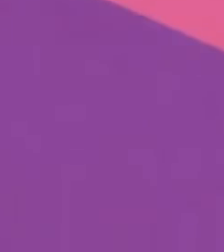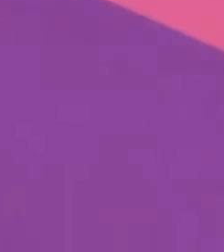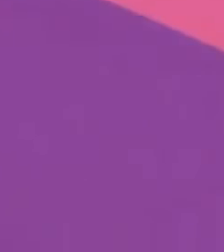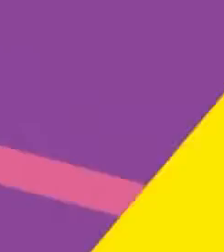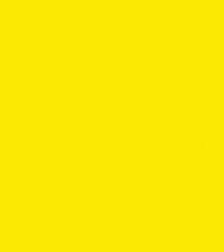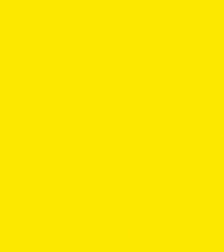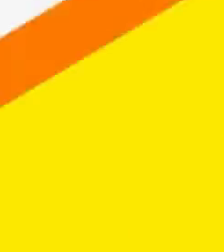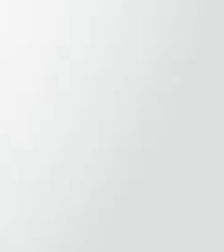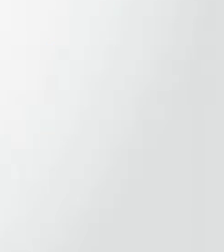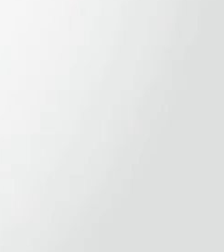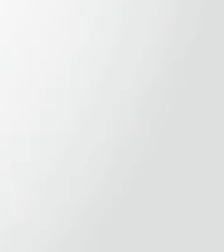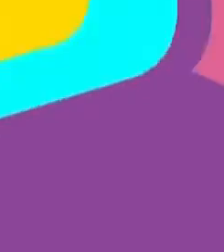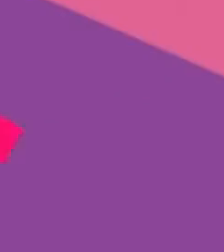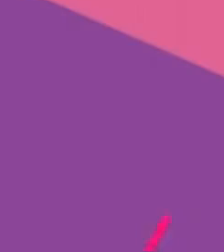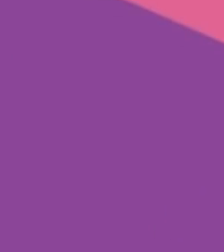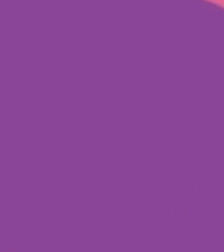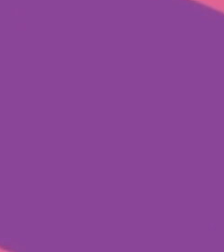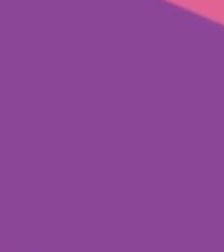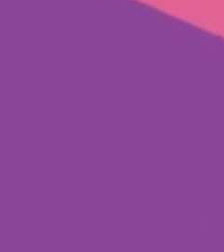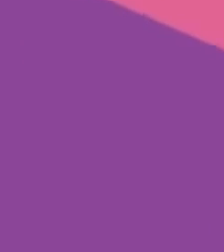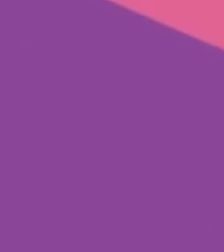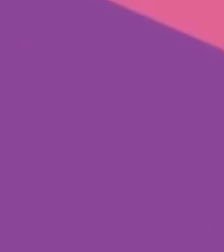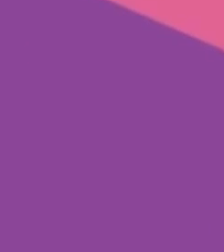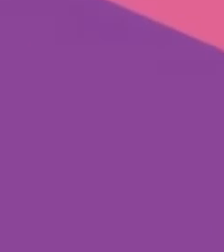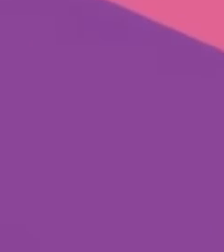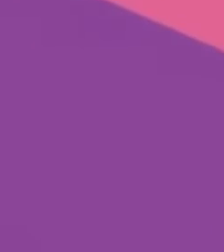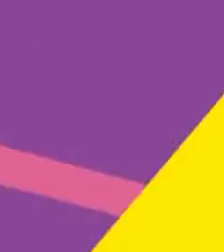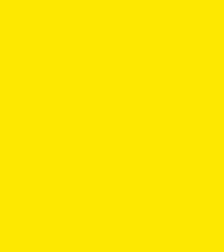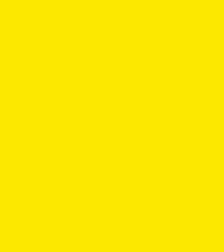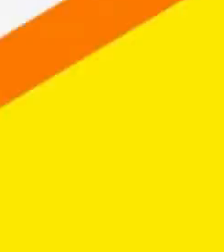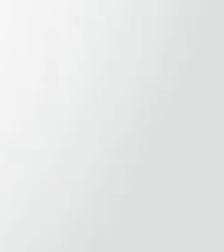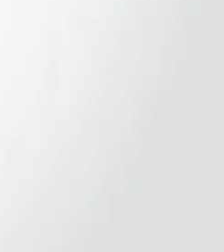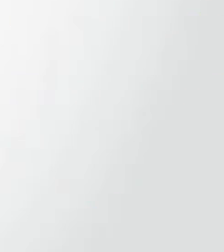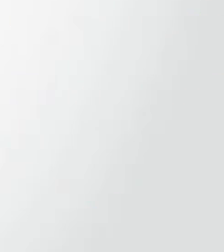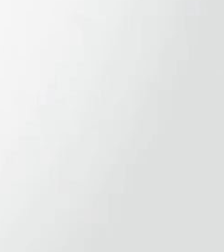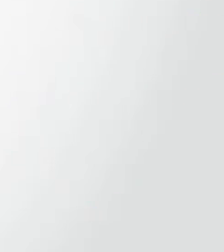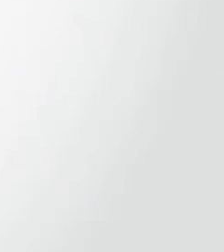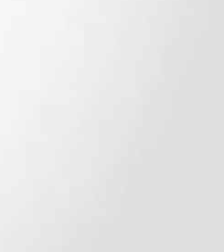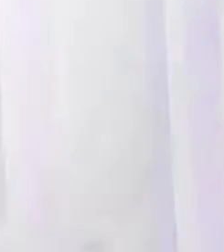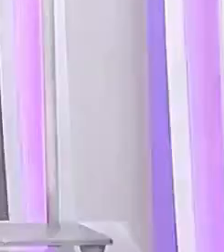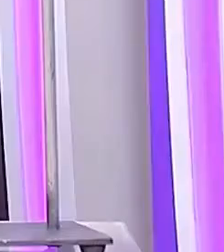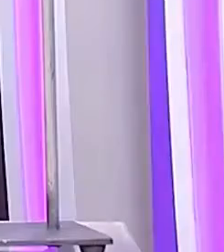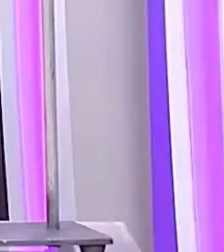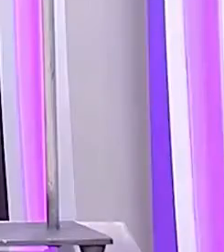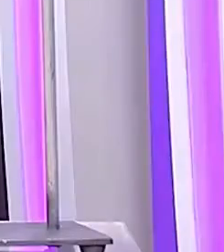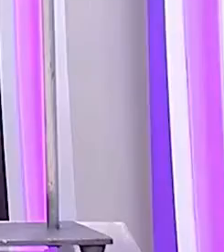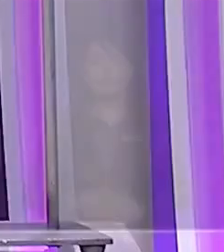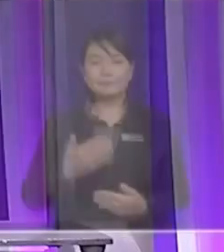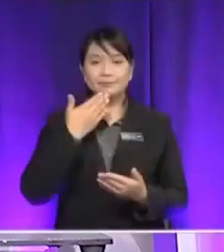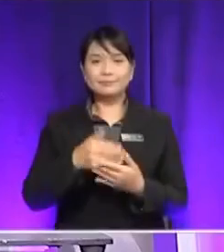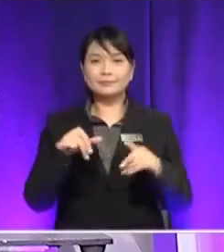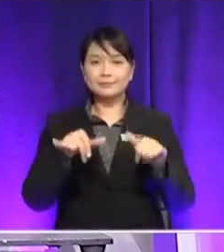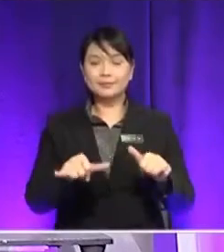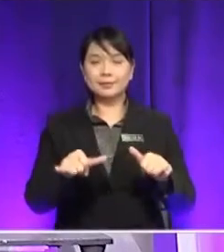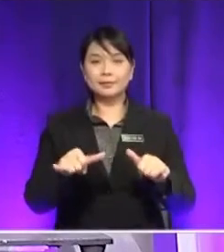Sidik Kizi KPI Didik TV KPN baik